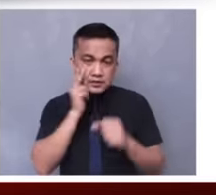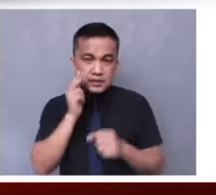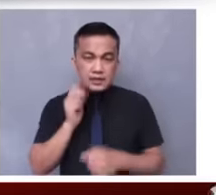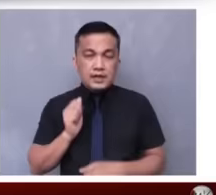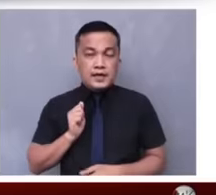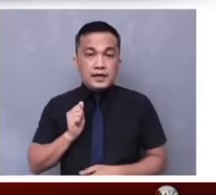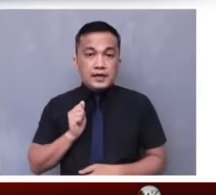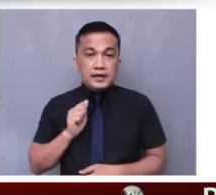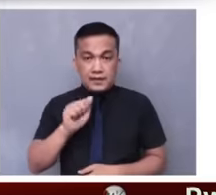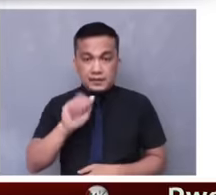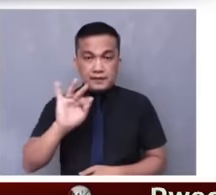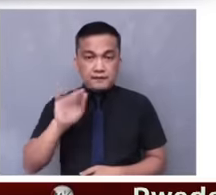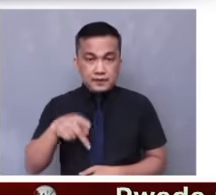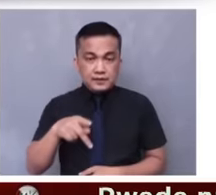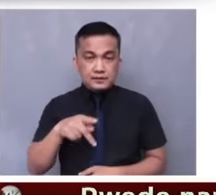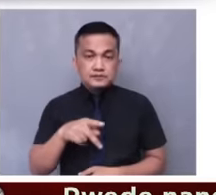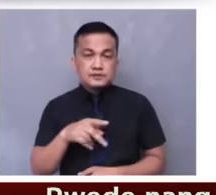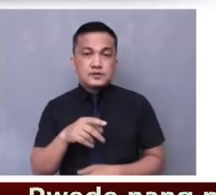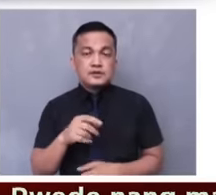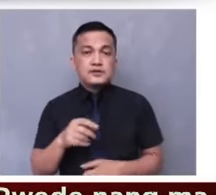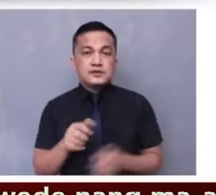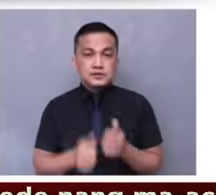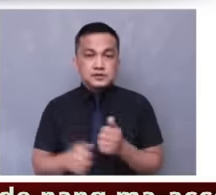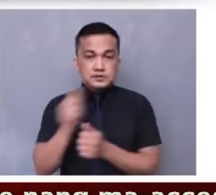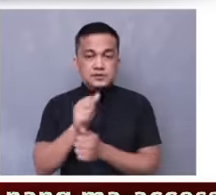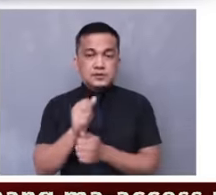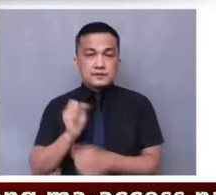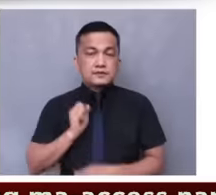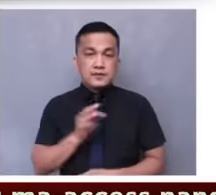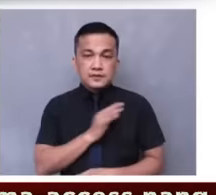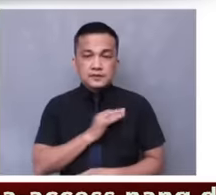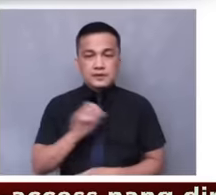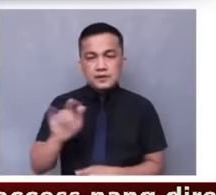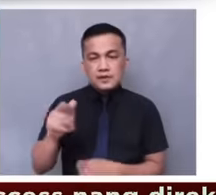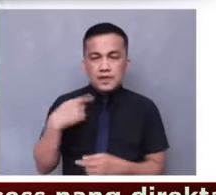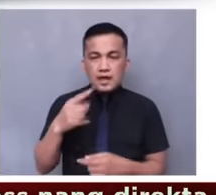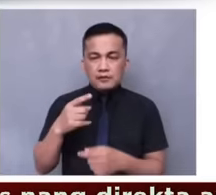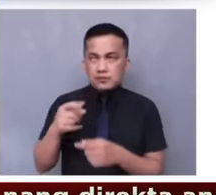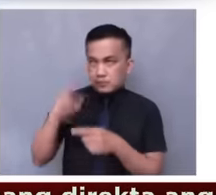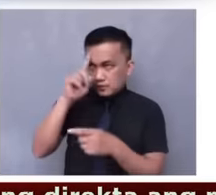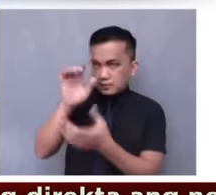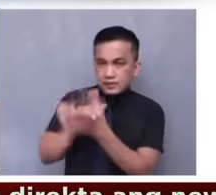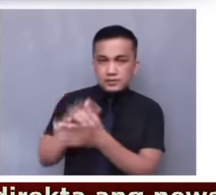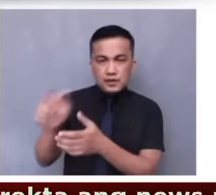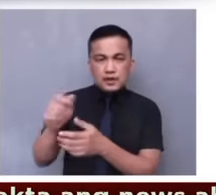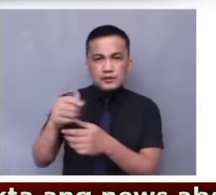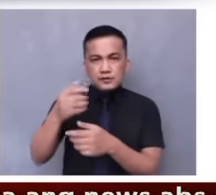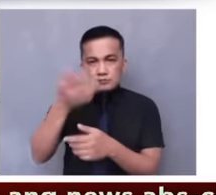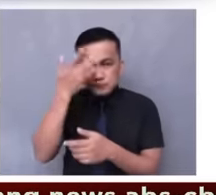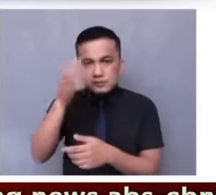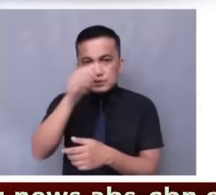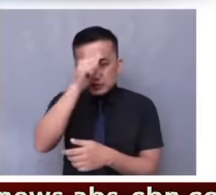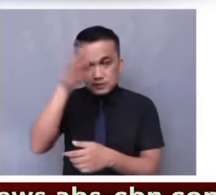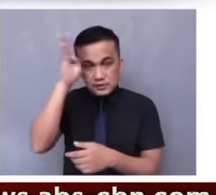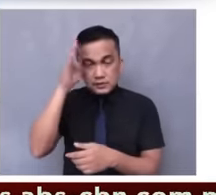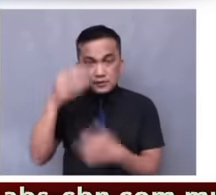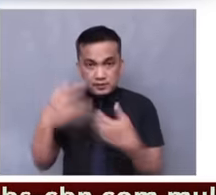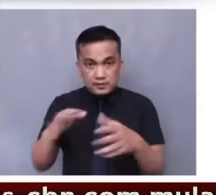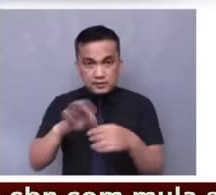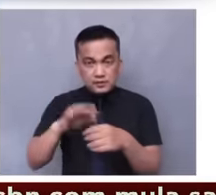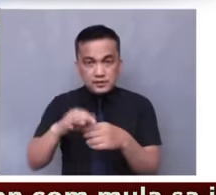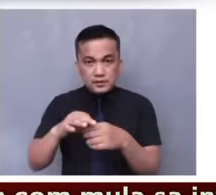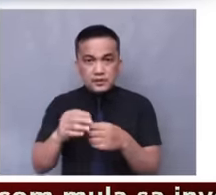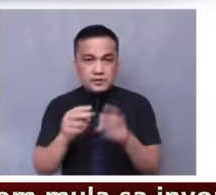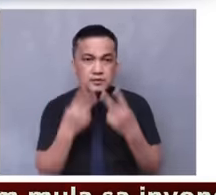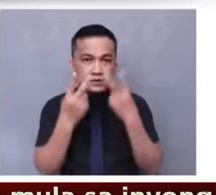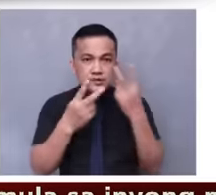na nagpahayag ng paghanga sa katapangan at kabayanihan ni Bonifacio. Matapos ang programa, binisita ng Pangulo ang bagong rehabilitated na El